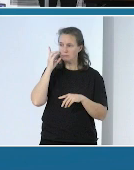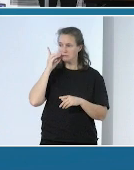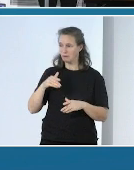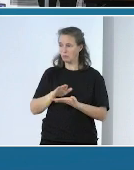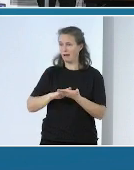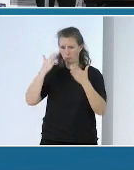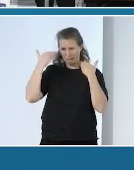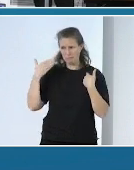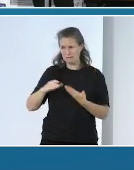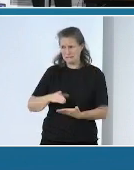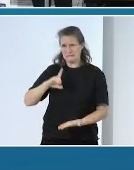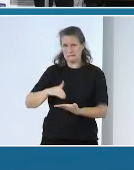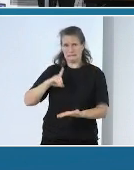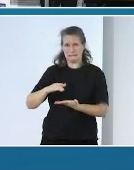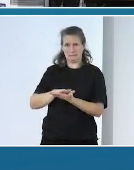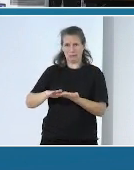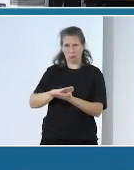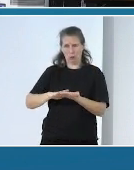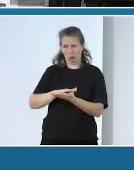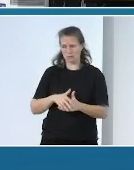C'est mon téléphone. Bon.